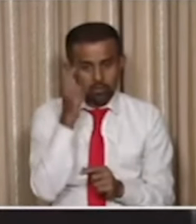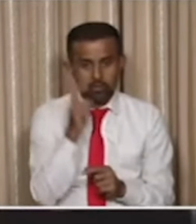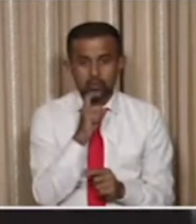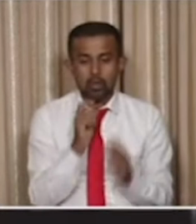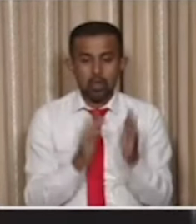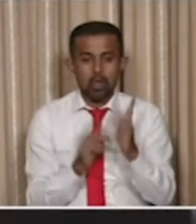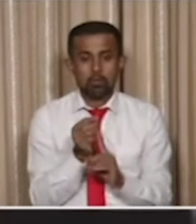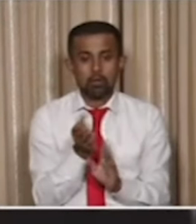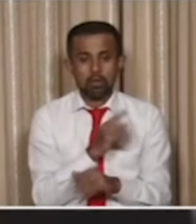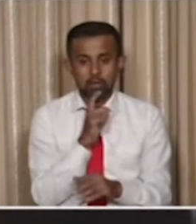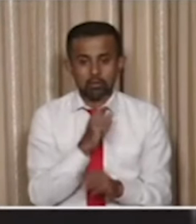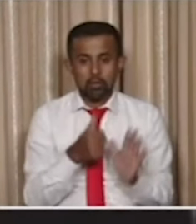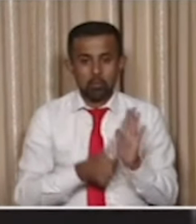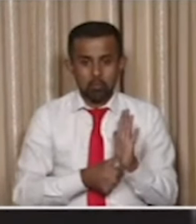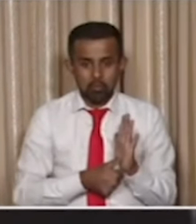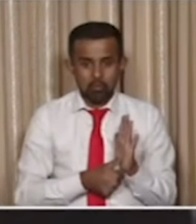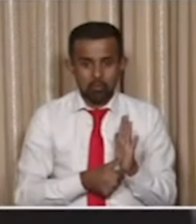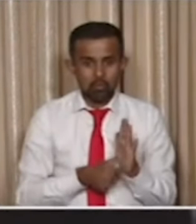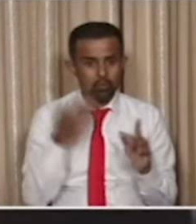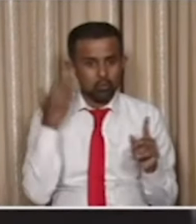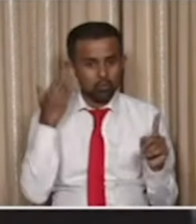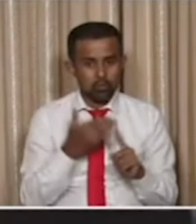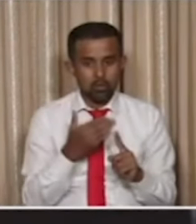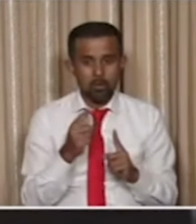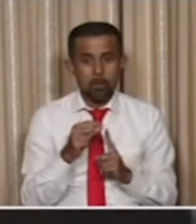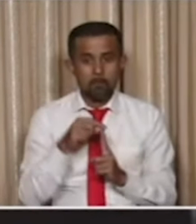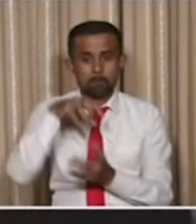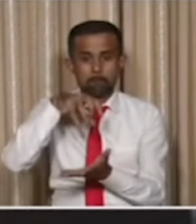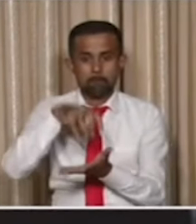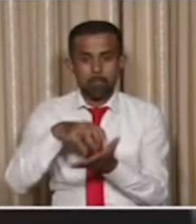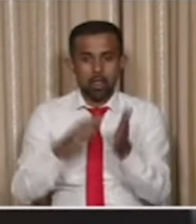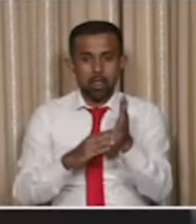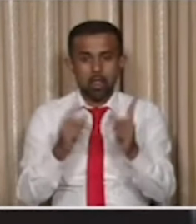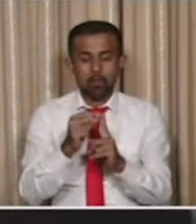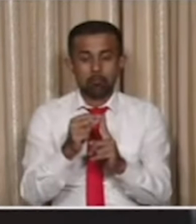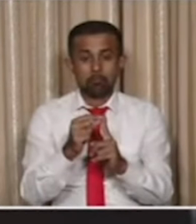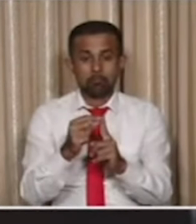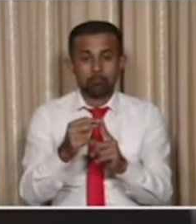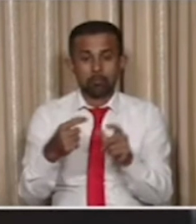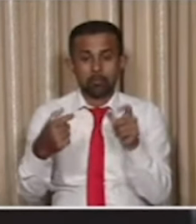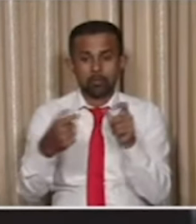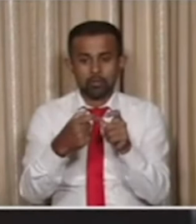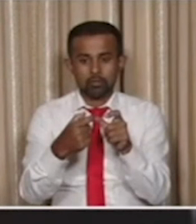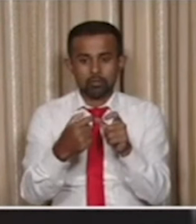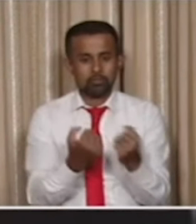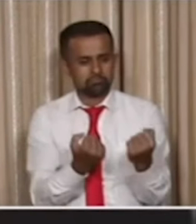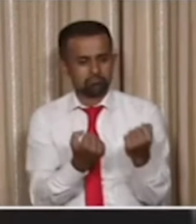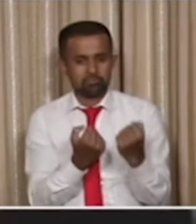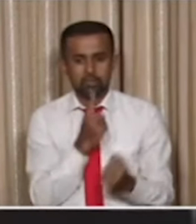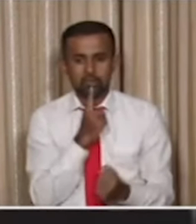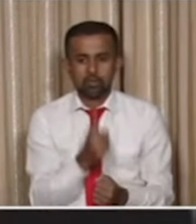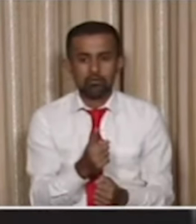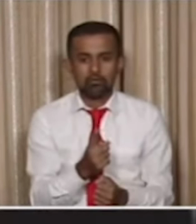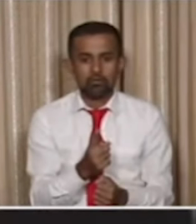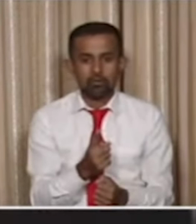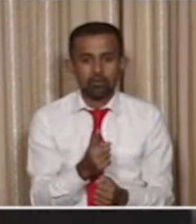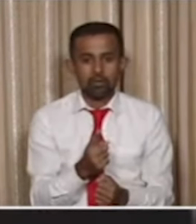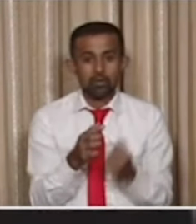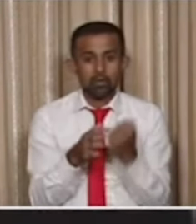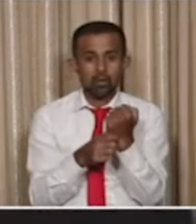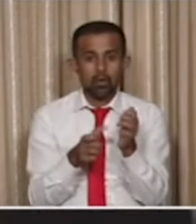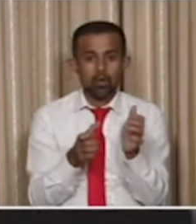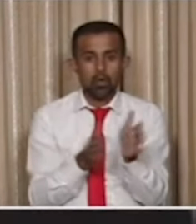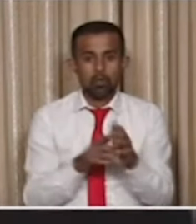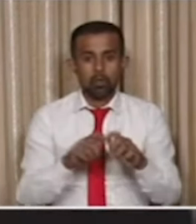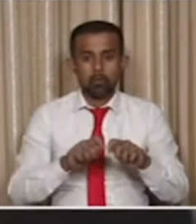ඇමතුමා මීට කලින් ගෙනව පනත් කැටුම් පතක් පිළිබඳ මම පළාත් ඇමතිවරයෙක් පිළිදිද්දි මම එතුමාට යම් අභියෝගයක් කළා එතුමාගේ වරප්‍රසාද කඩ